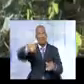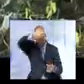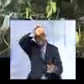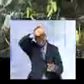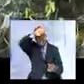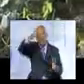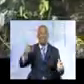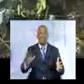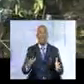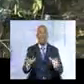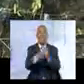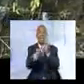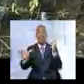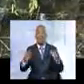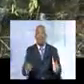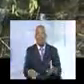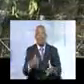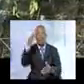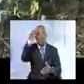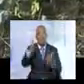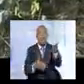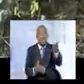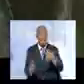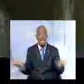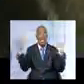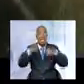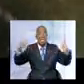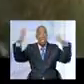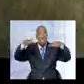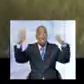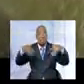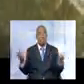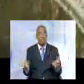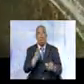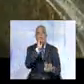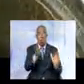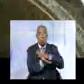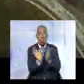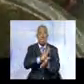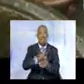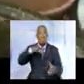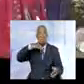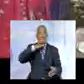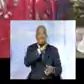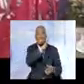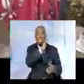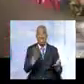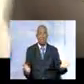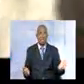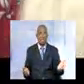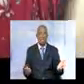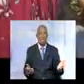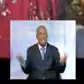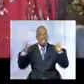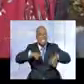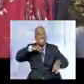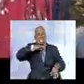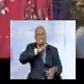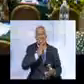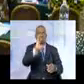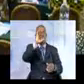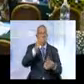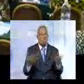choléra. C'est connu, le choléra sévit pendant la saison des pluies. C'est donc maintenant qu'il faut agir pour éviter tout risque d'épidémie